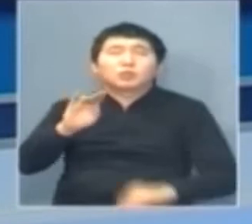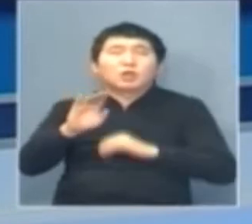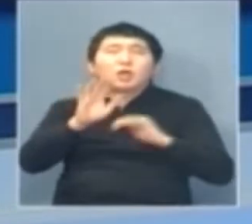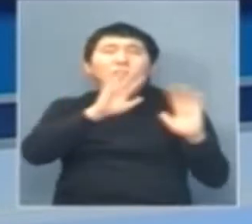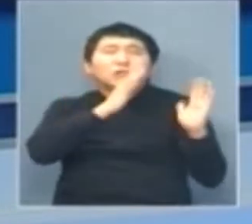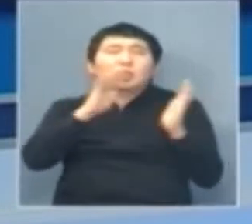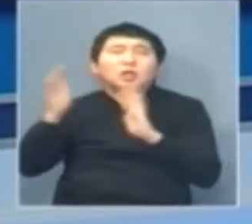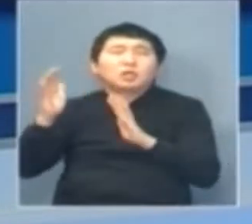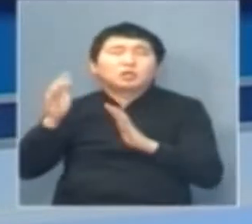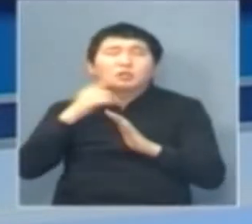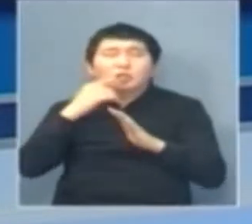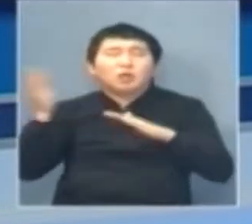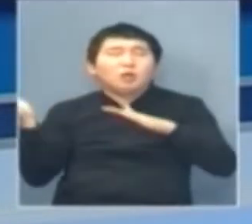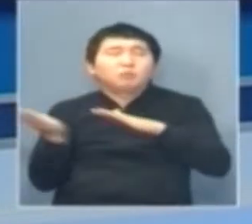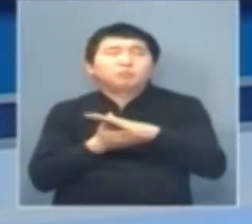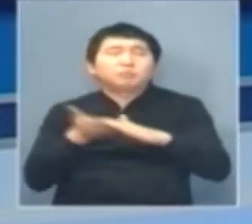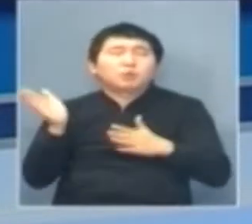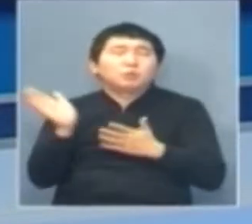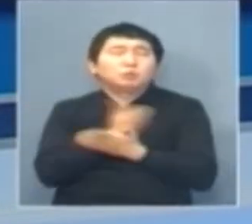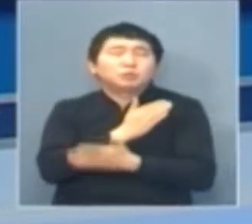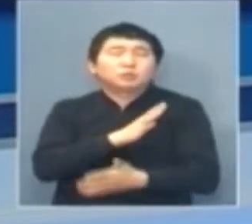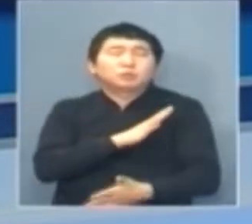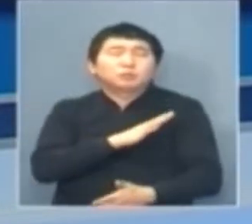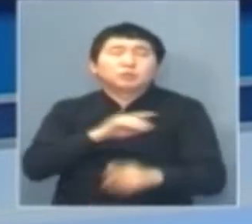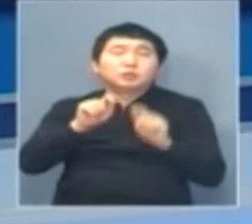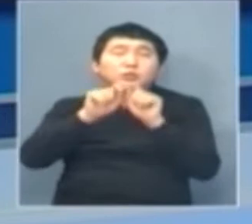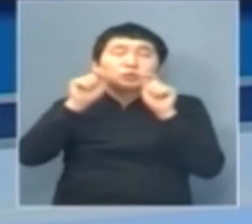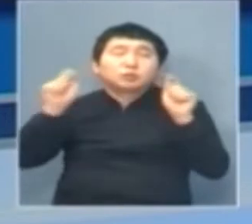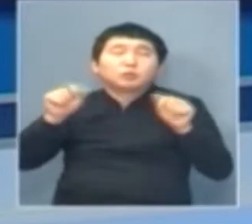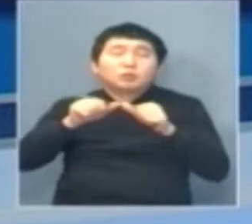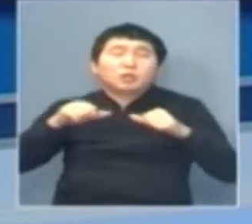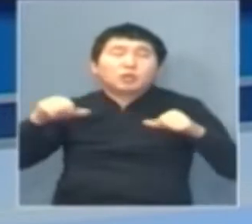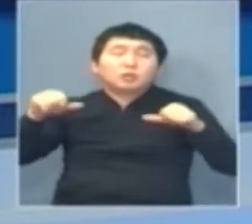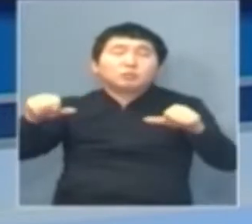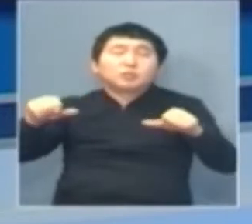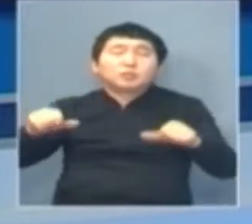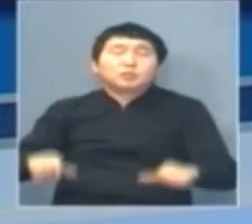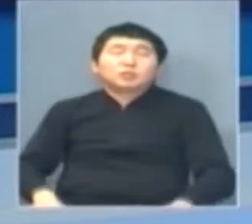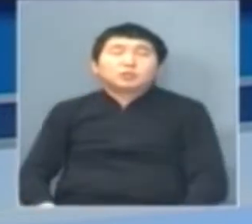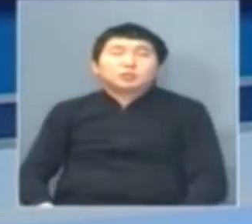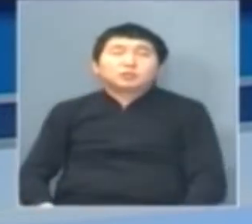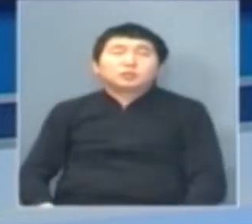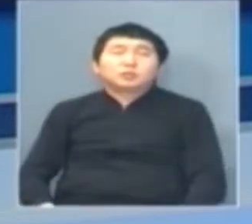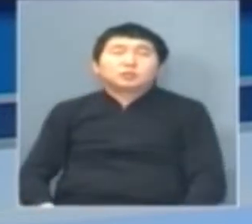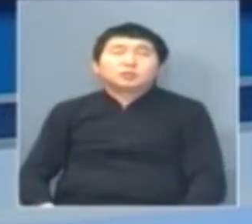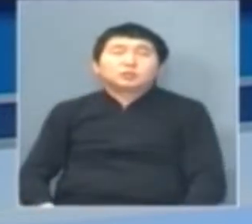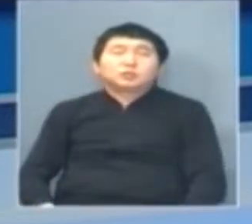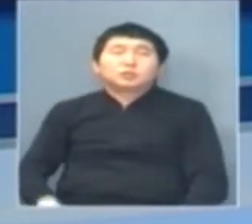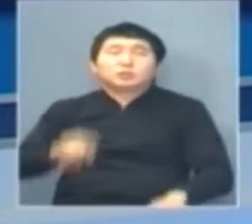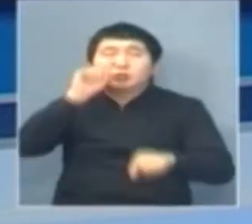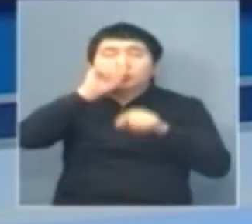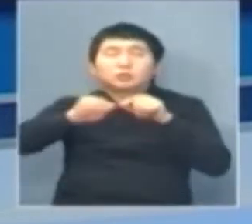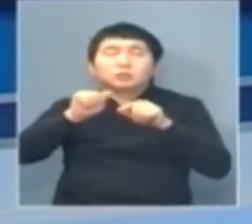и загрязняют реку. В этой связи созданная недавно комиссия по поручению президента Якима области направилась в регион с проверкой.